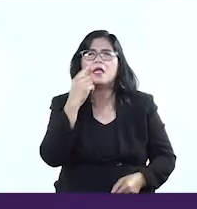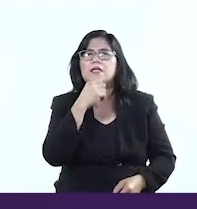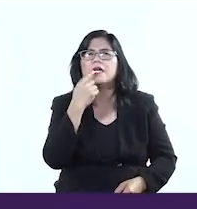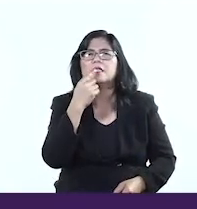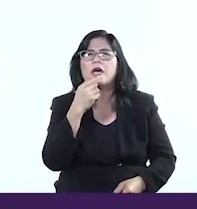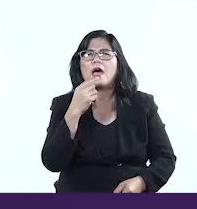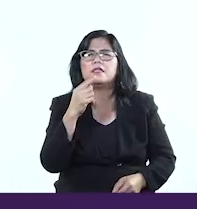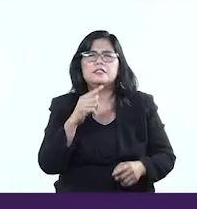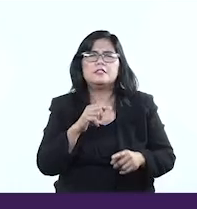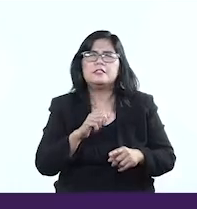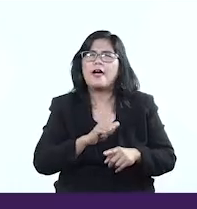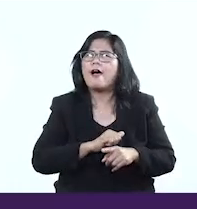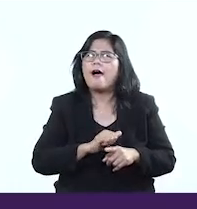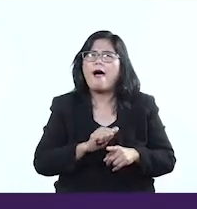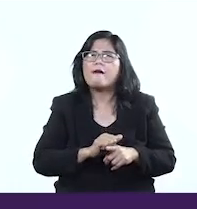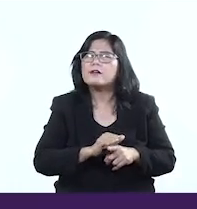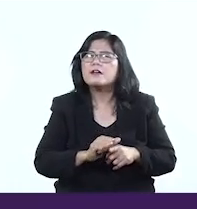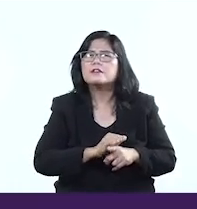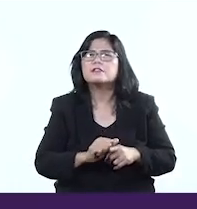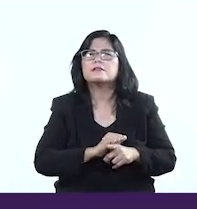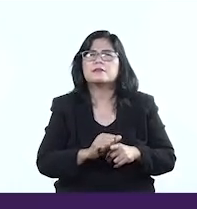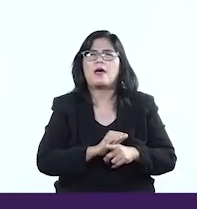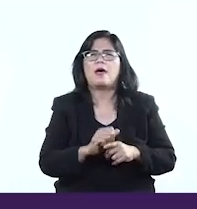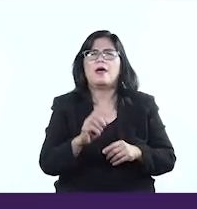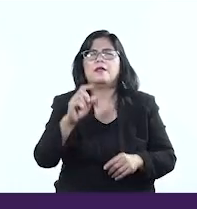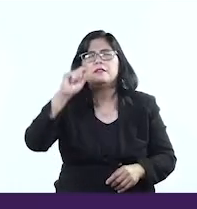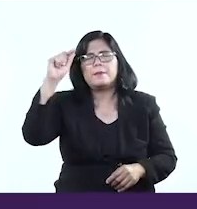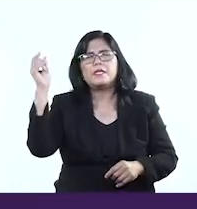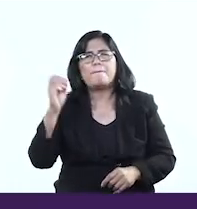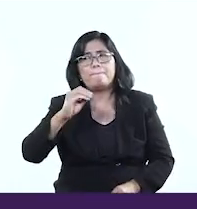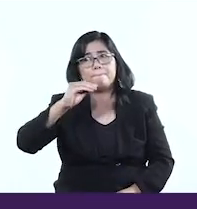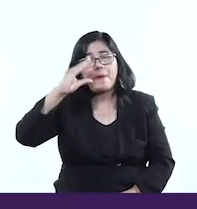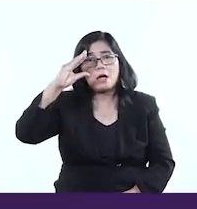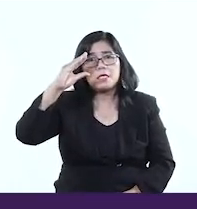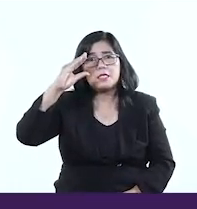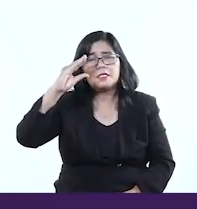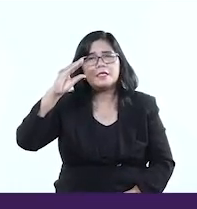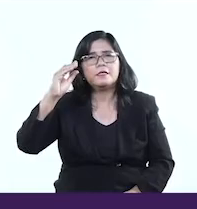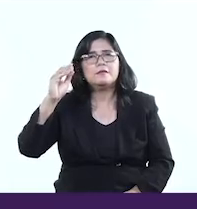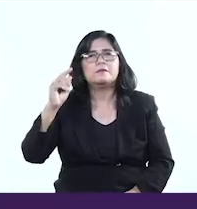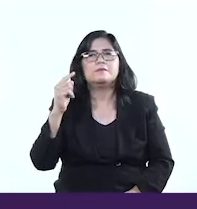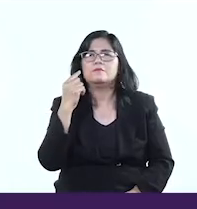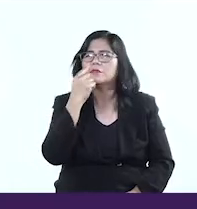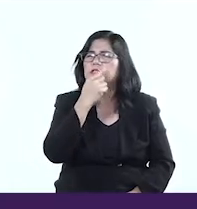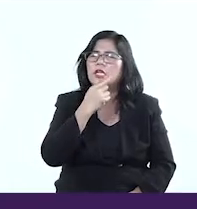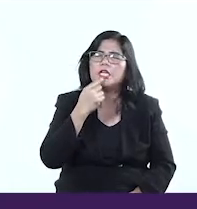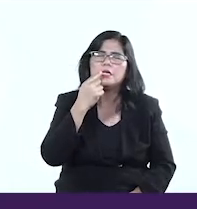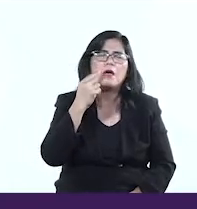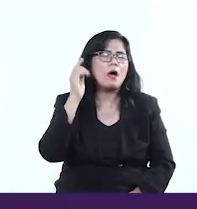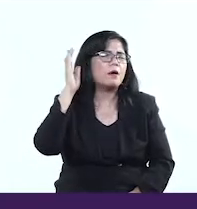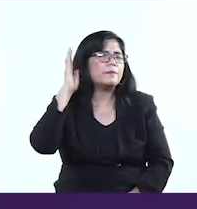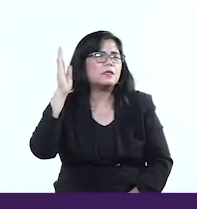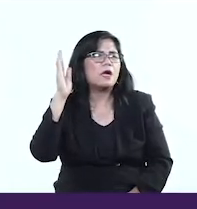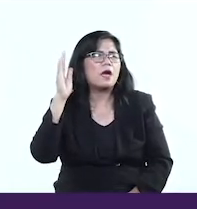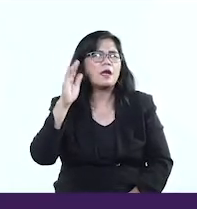murid kita belajar ya sayang berkata setiap pagi ini dia mempertajam lidahku singaku mempunyai